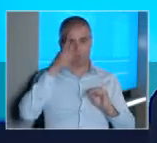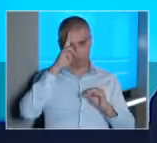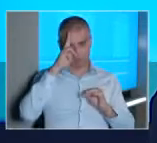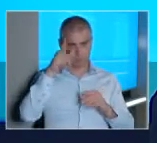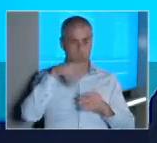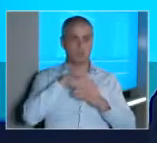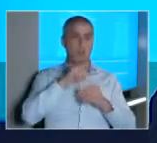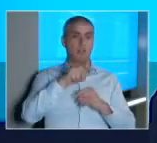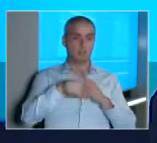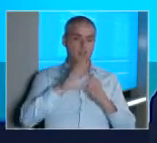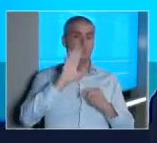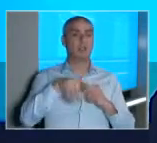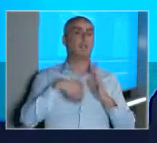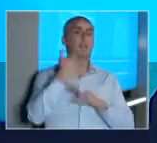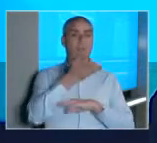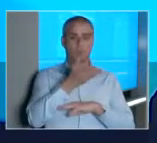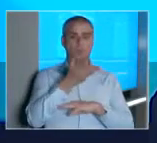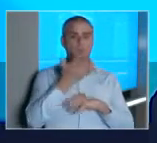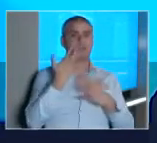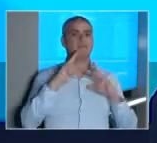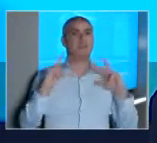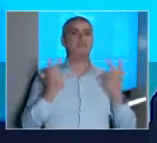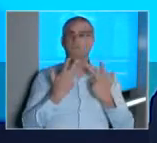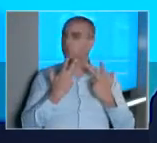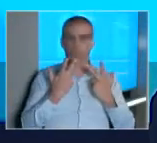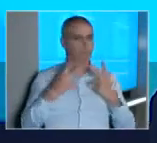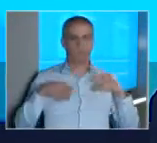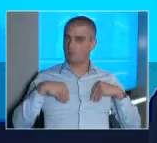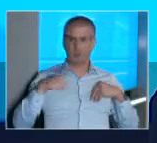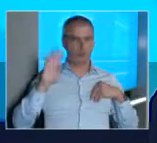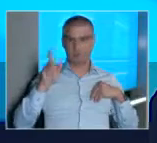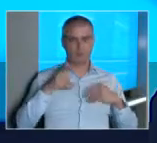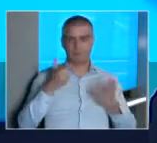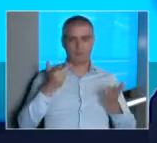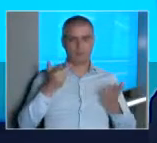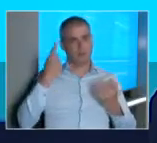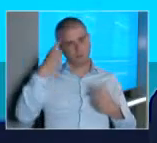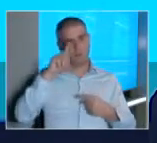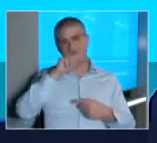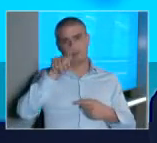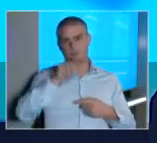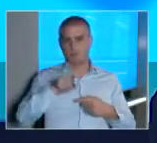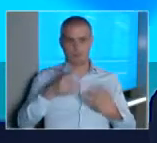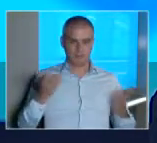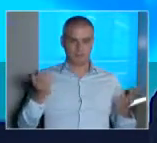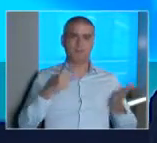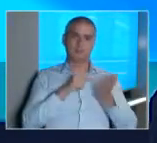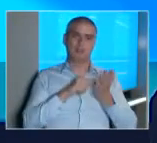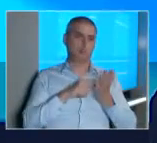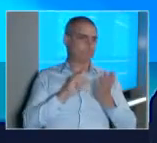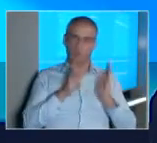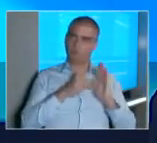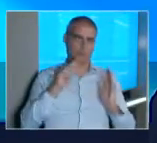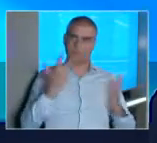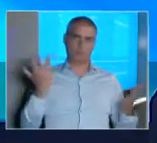הליכודניקים בתוך הכנסת וגם מבחוץ באווירה הציבורית לא יאפשרו לנתניהו את פטנט פיזור הכנסת. טוב, ולכן לכחול